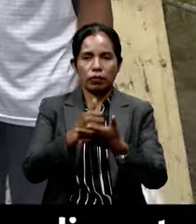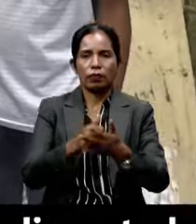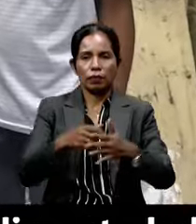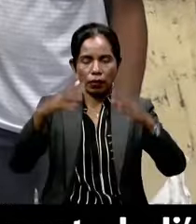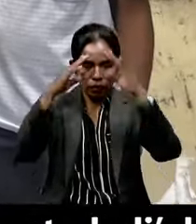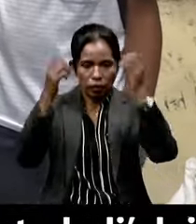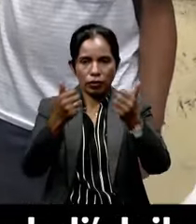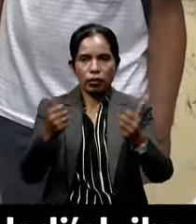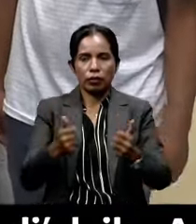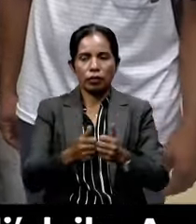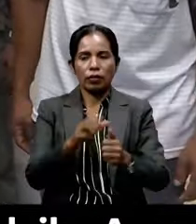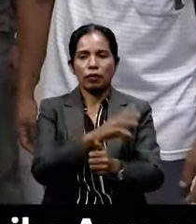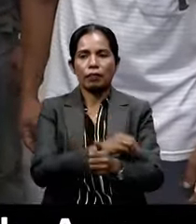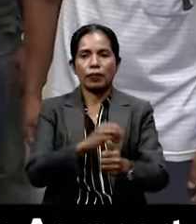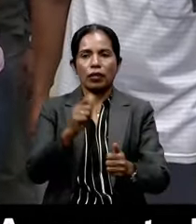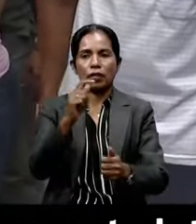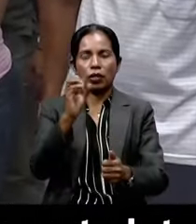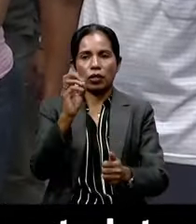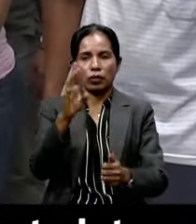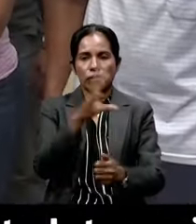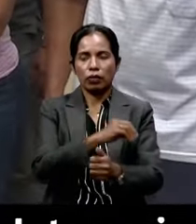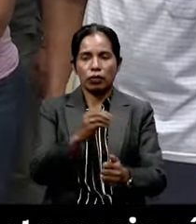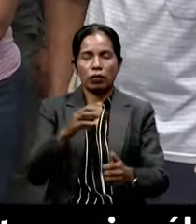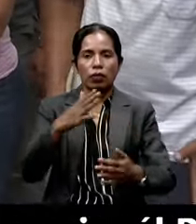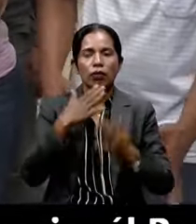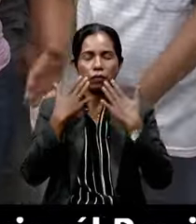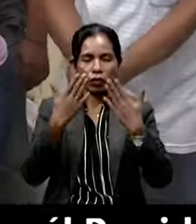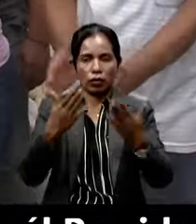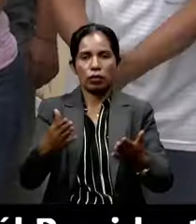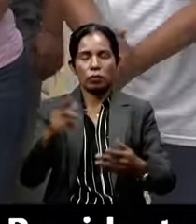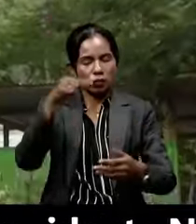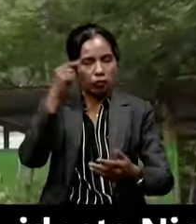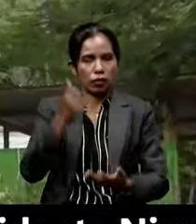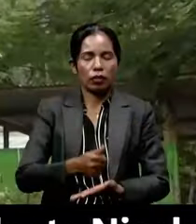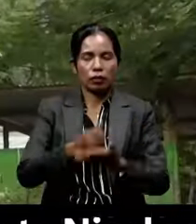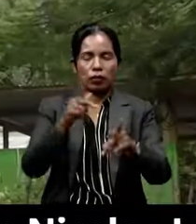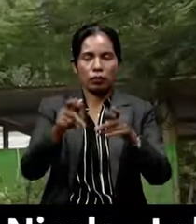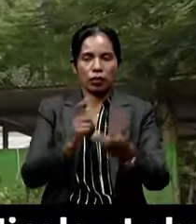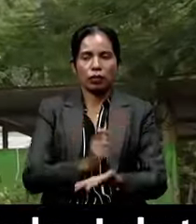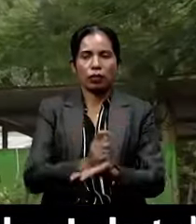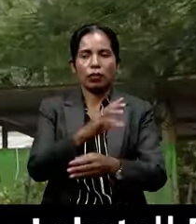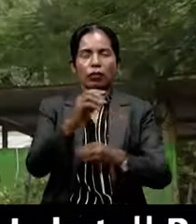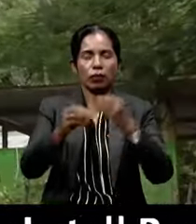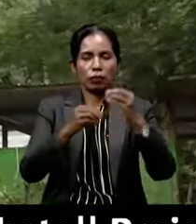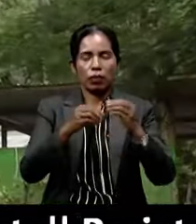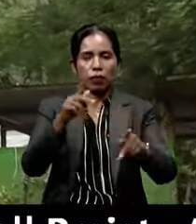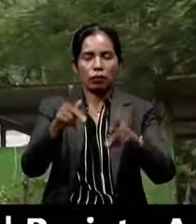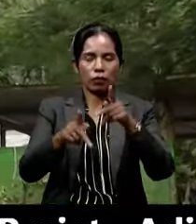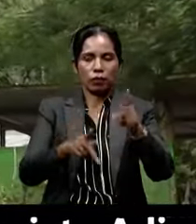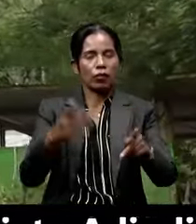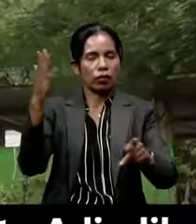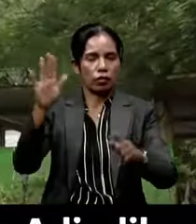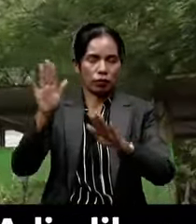presidente autoridade administrativa Atauro, Mateus Belo agradece ba governo tamba tulung ona komunidade Atauro liu-liu komunidade nebe iha area